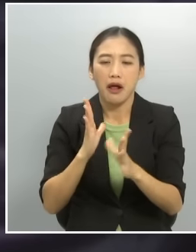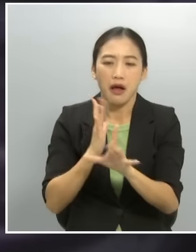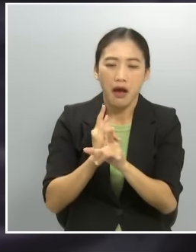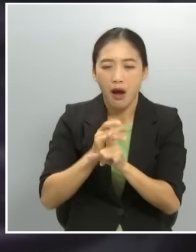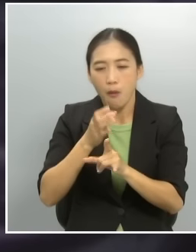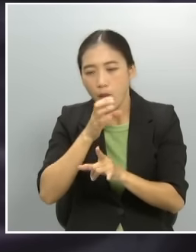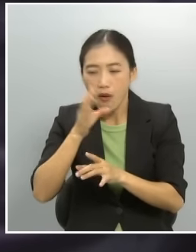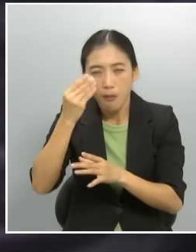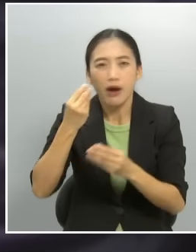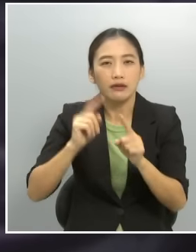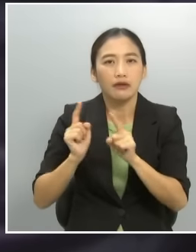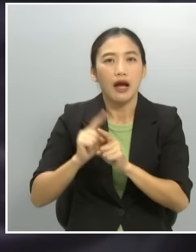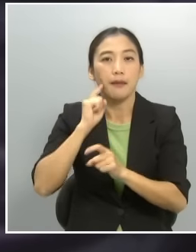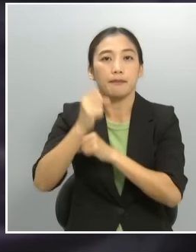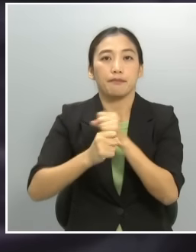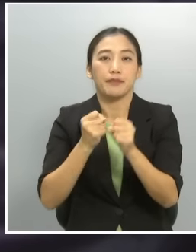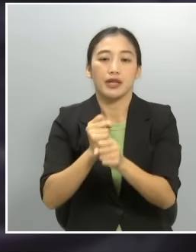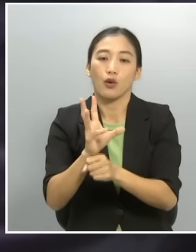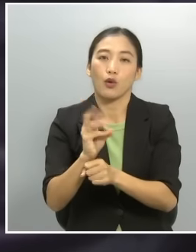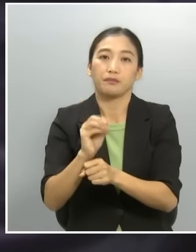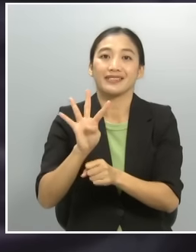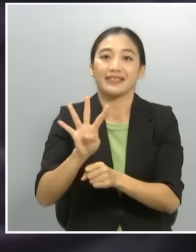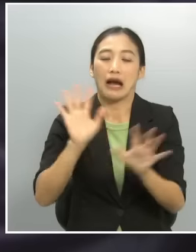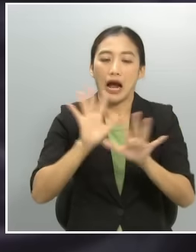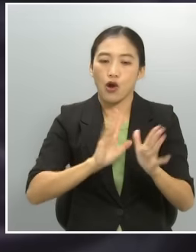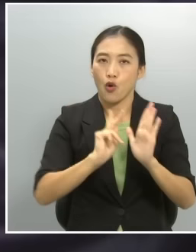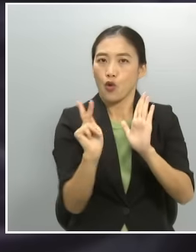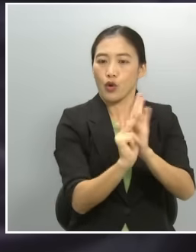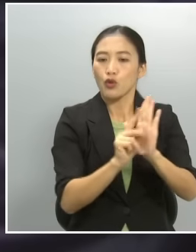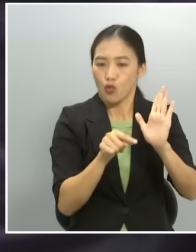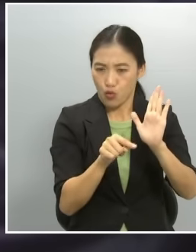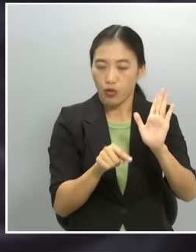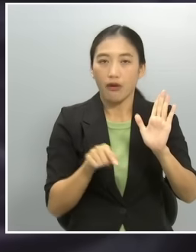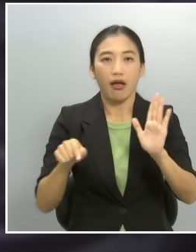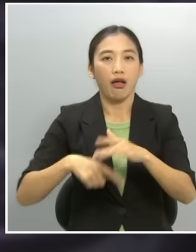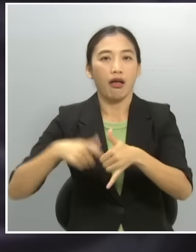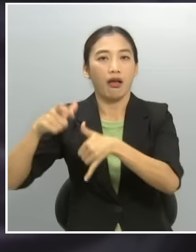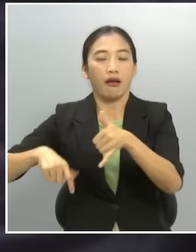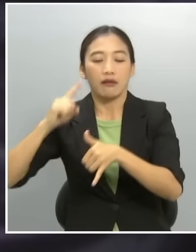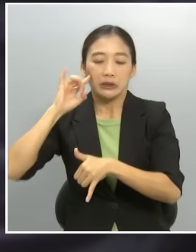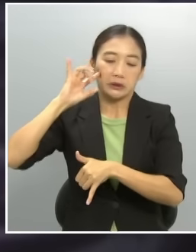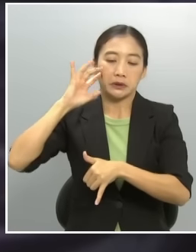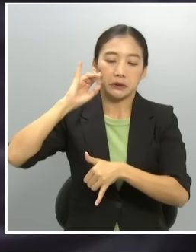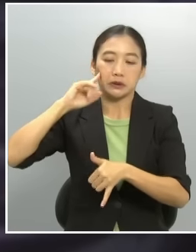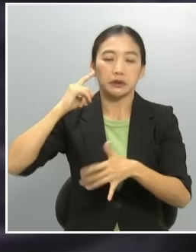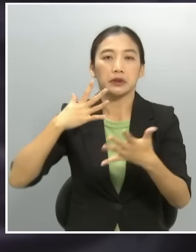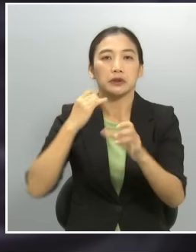64อันนี้ก็น่าจะเป็นเหมือนกับแหกกฎอ ่ะ แล้วก็โดนเหมือนกันเนี่ยนะครับคุณผู้ชมครับ